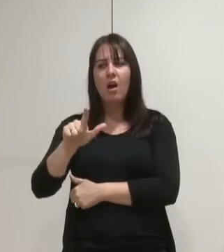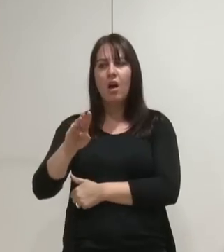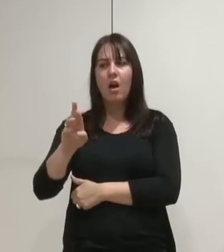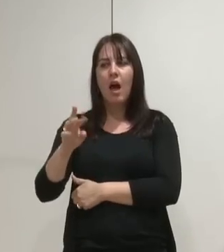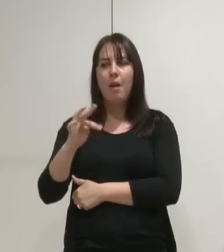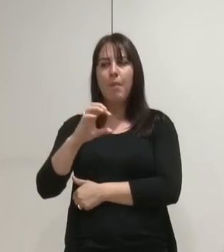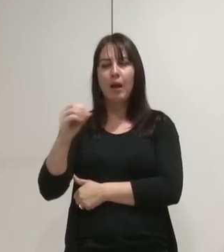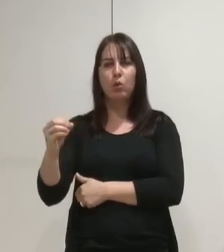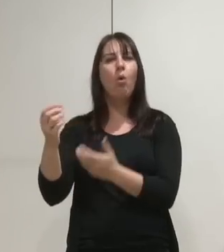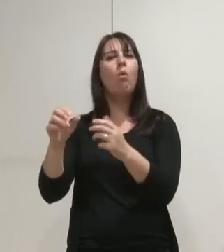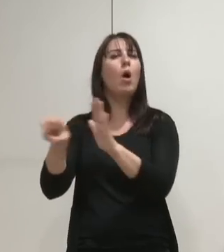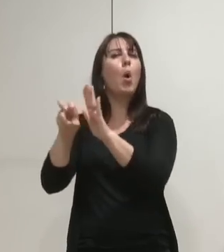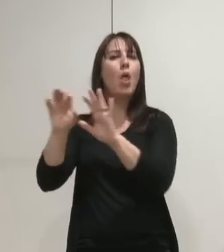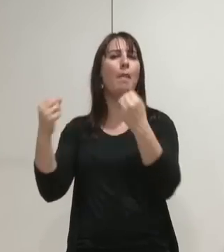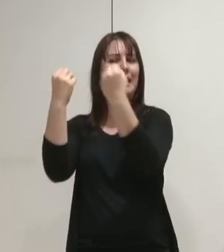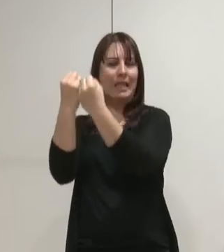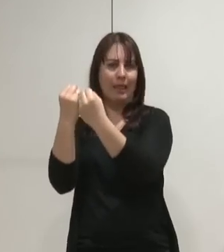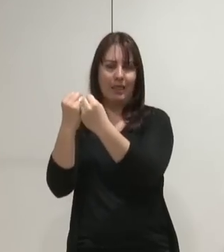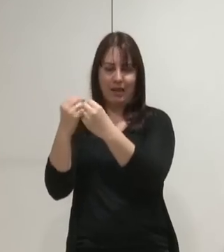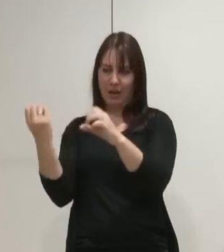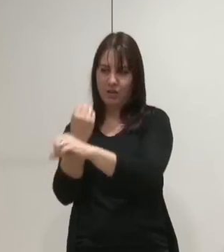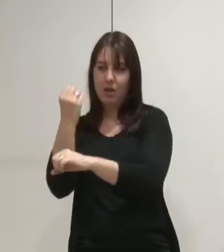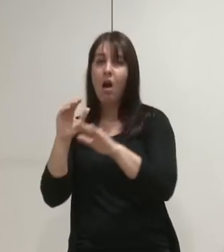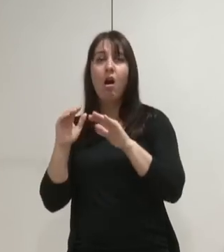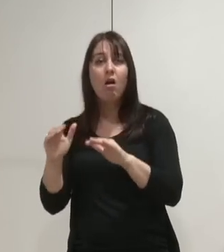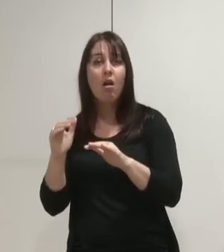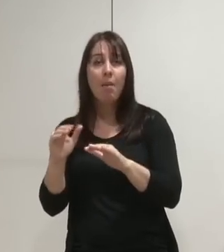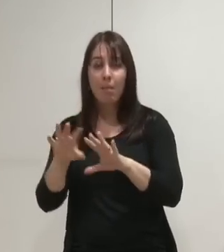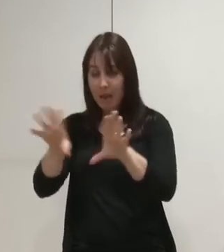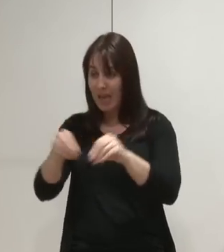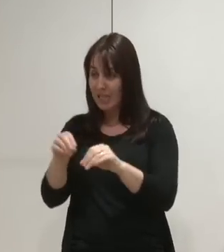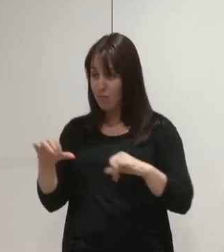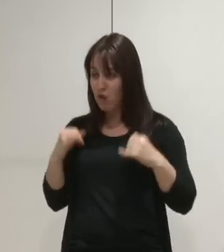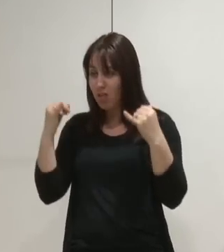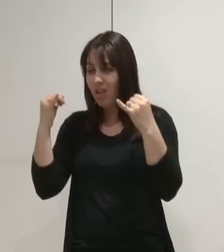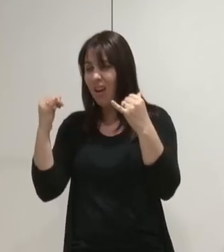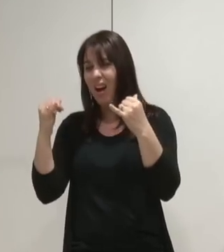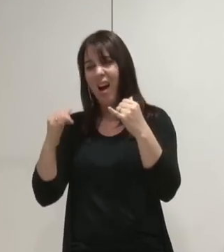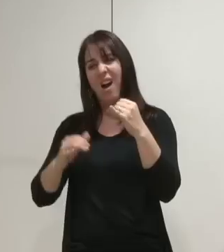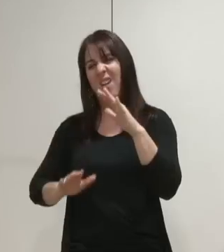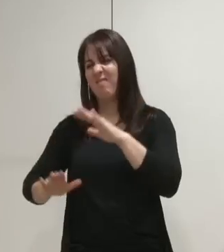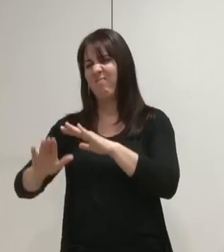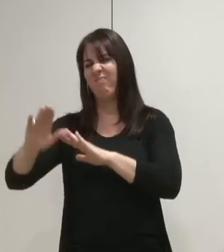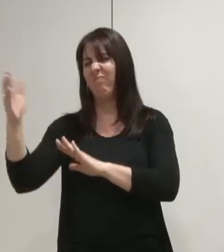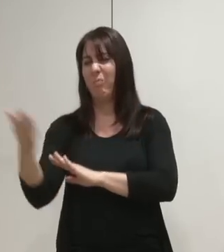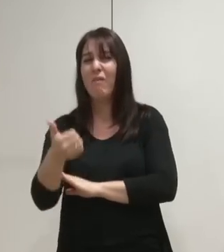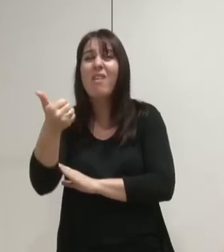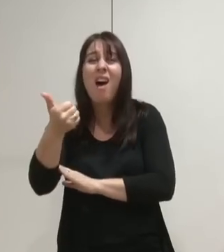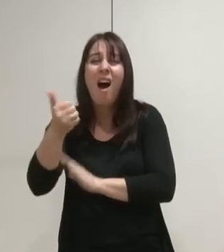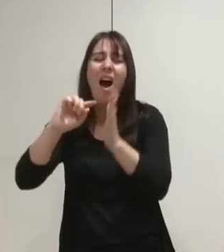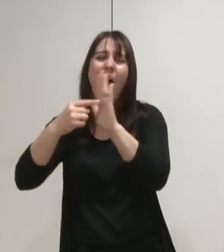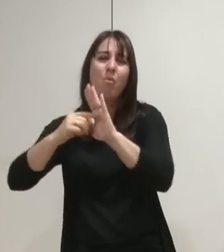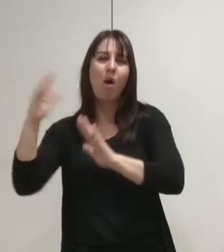Stal d'iger et qui a vu on l'a suivi malgré le des bons résultats des équipes de jeunes la montée ratée pour un point